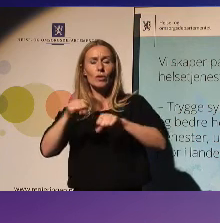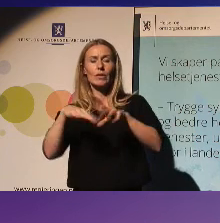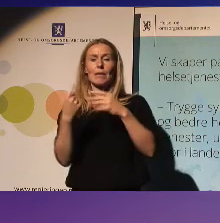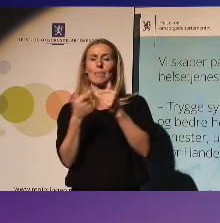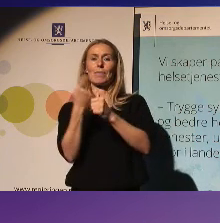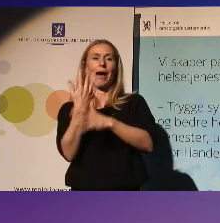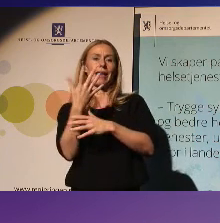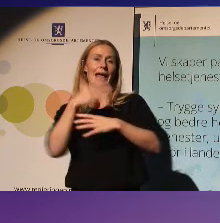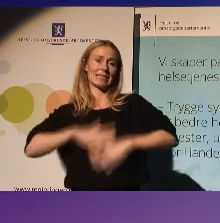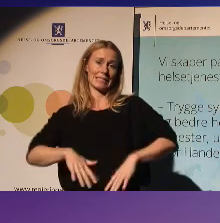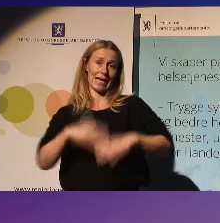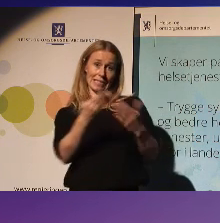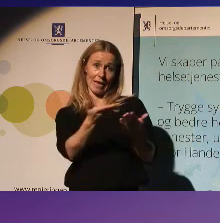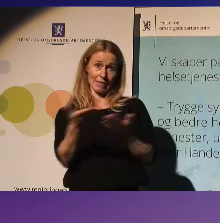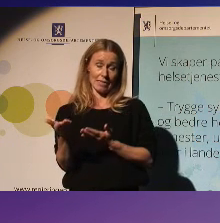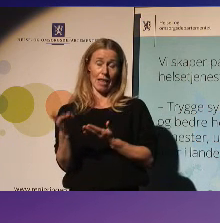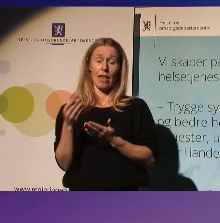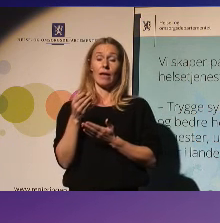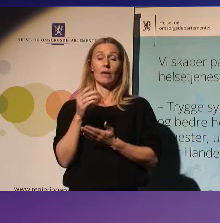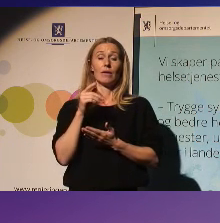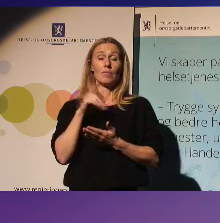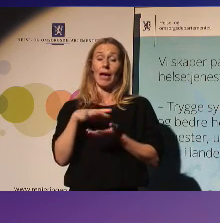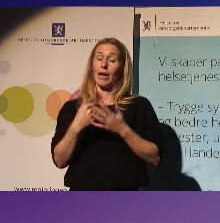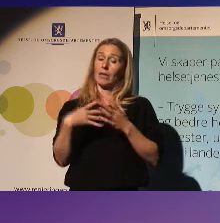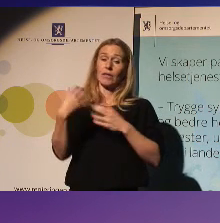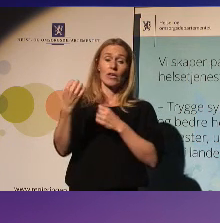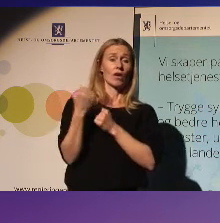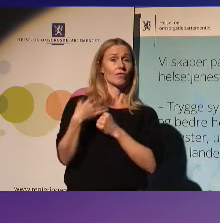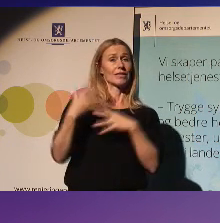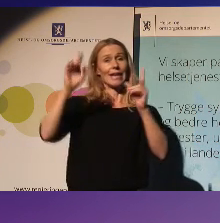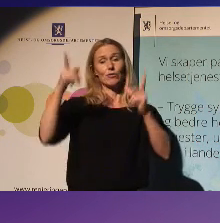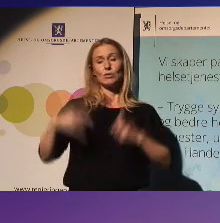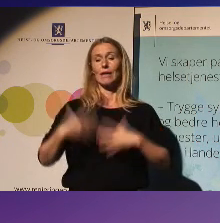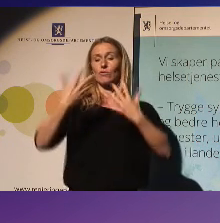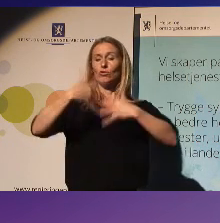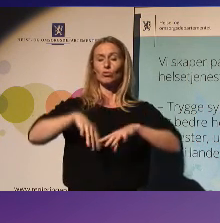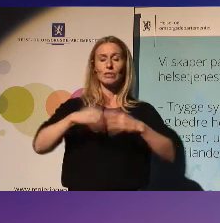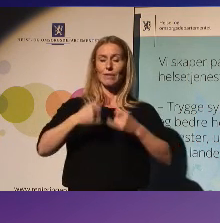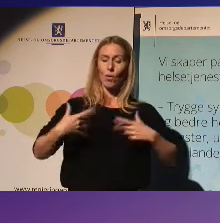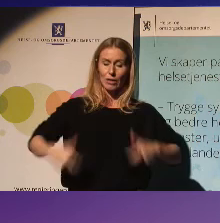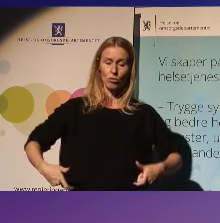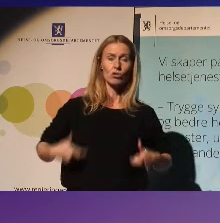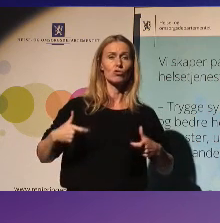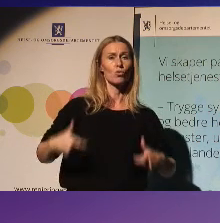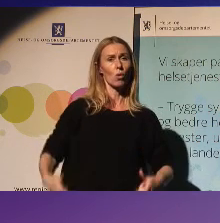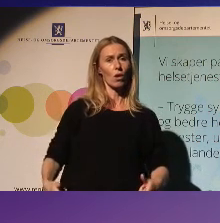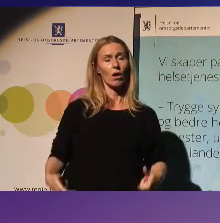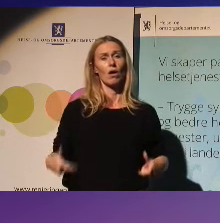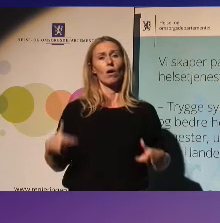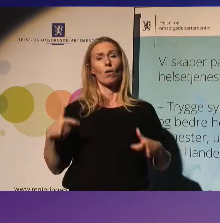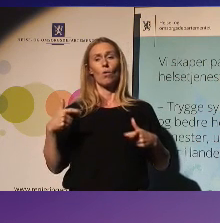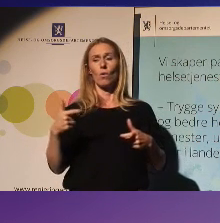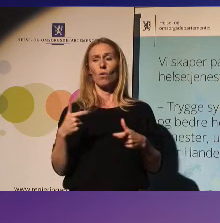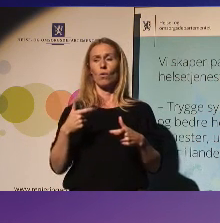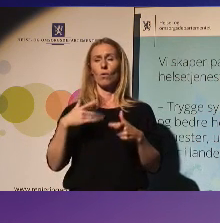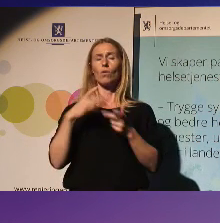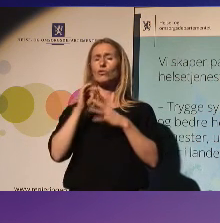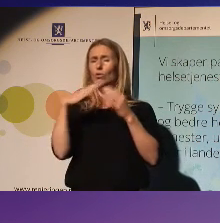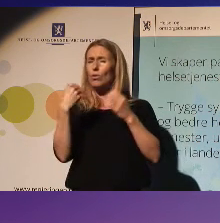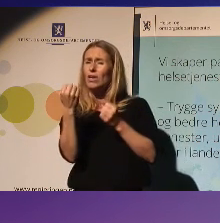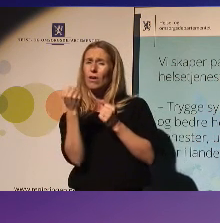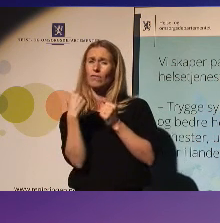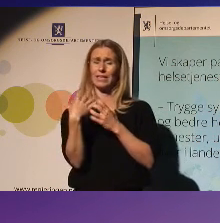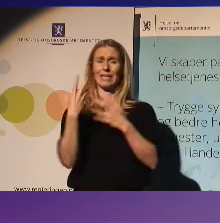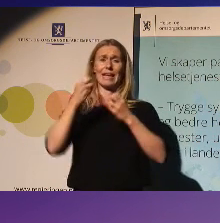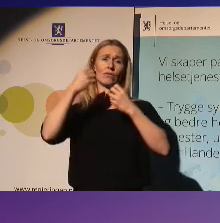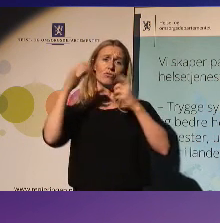primærhelsetjenesten med et kraftig redusert funksjonsnivå i rullestol og kanskje et enda kraftigere redusert